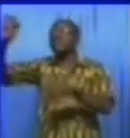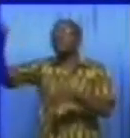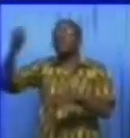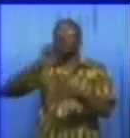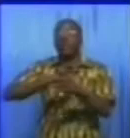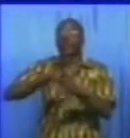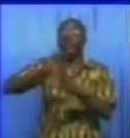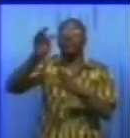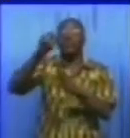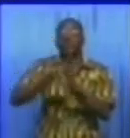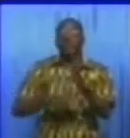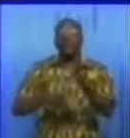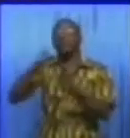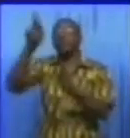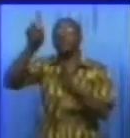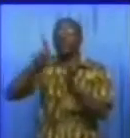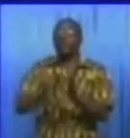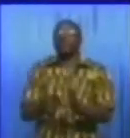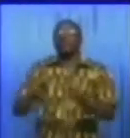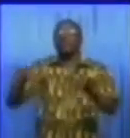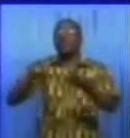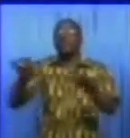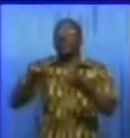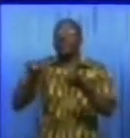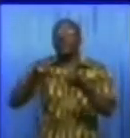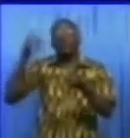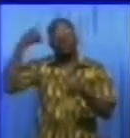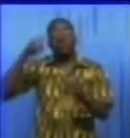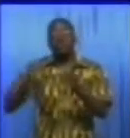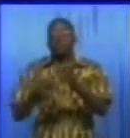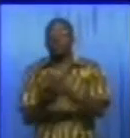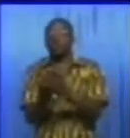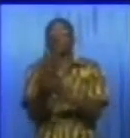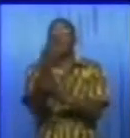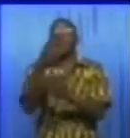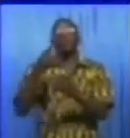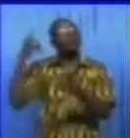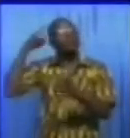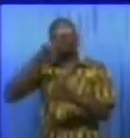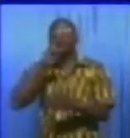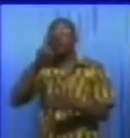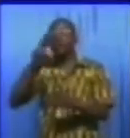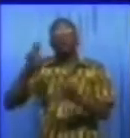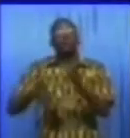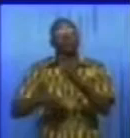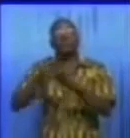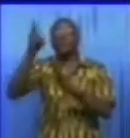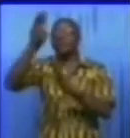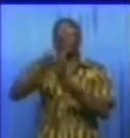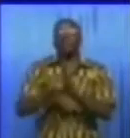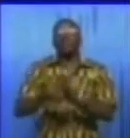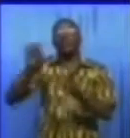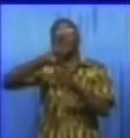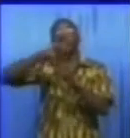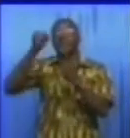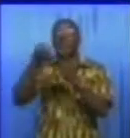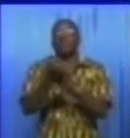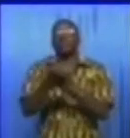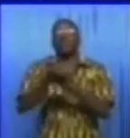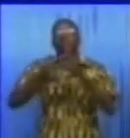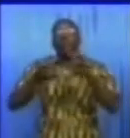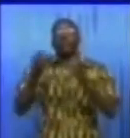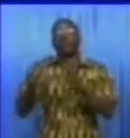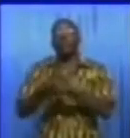formation professionnelle, mais surtout des mesures idoines pour que la croissance démographique soit source de développement socio-économique. Nous